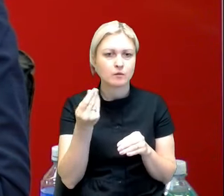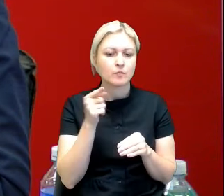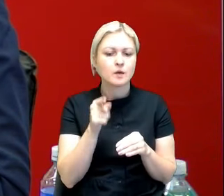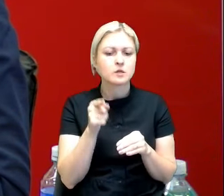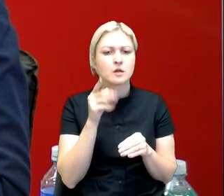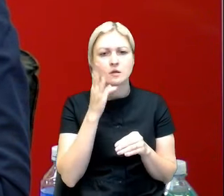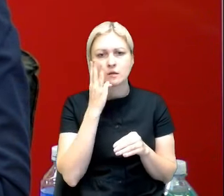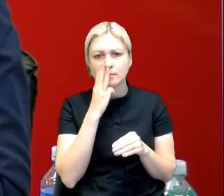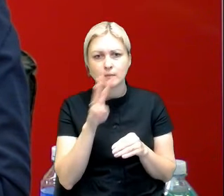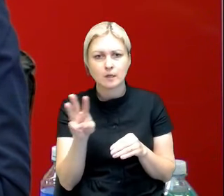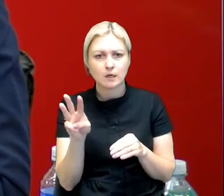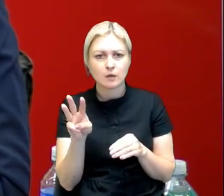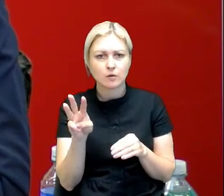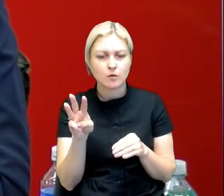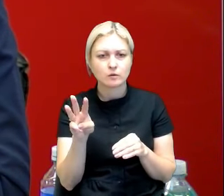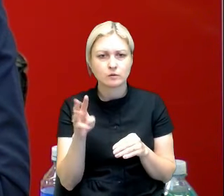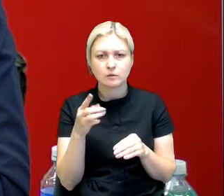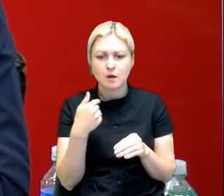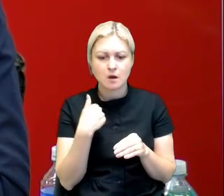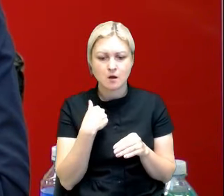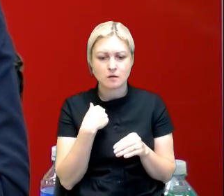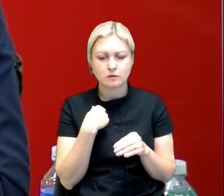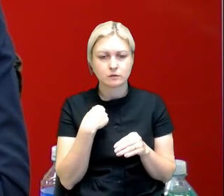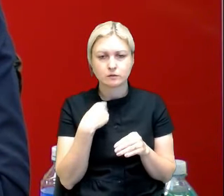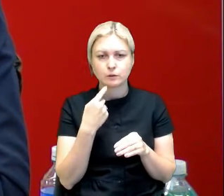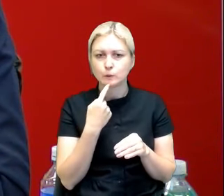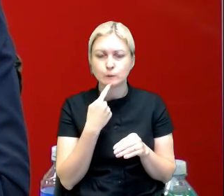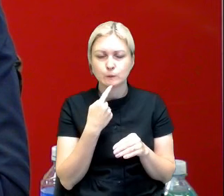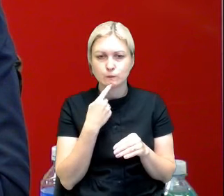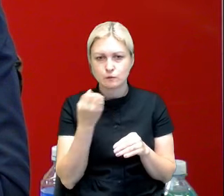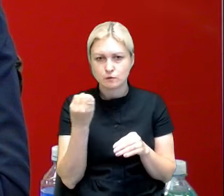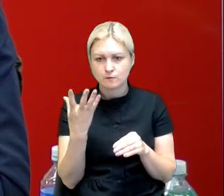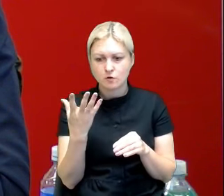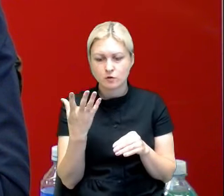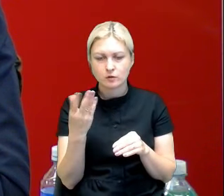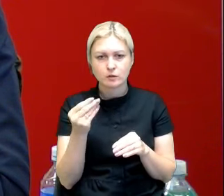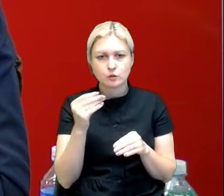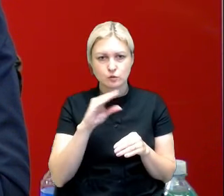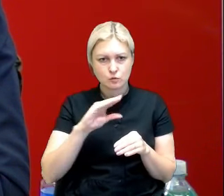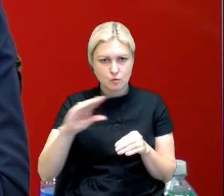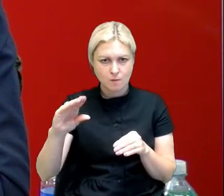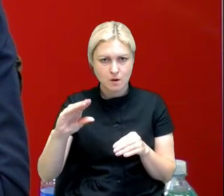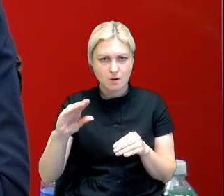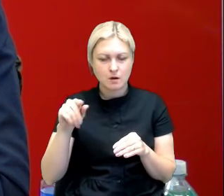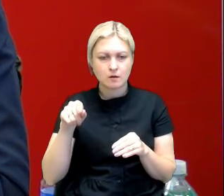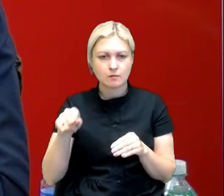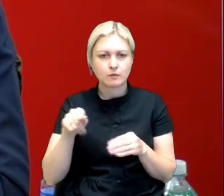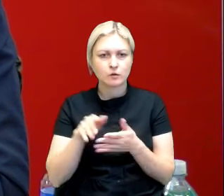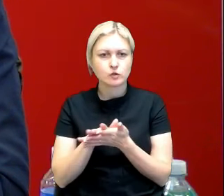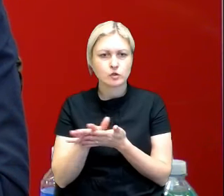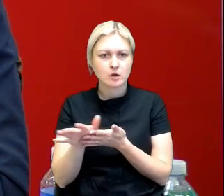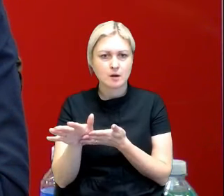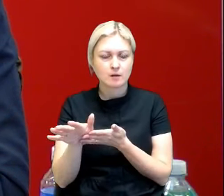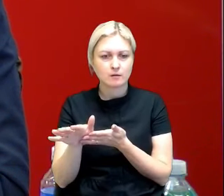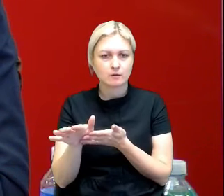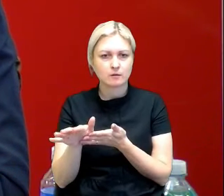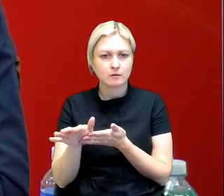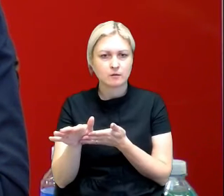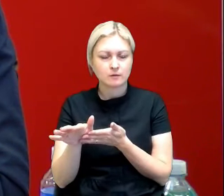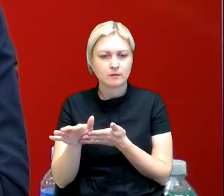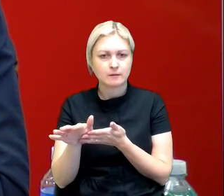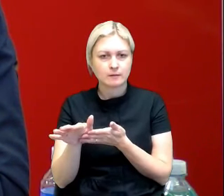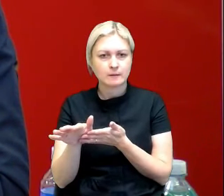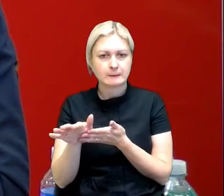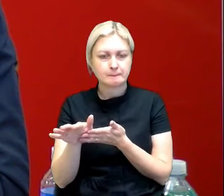milijonas man yra sunkiai suvokiama suma kuri buvo leidžiama būtent būtent priskyrus